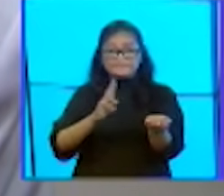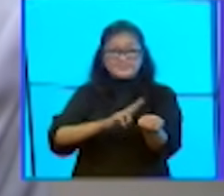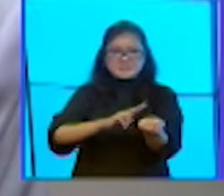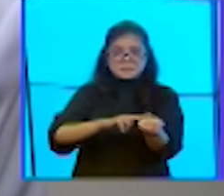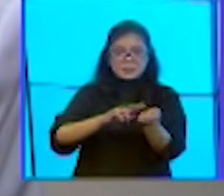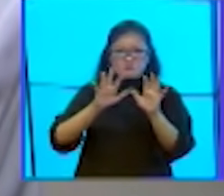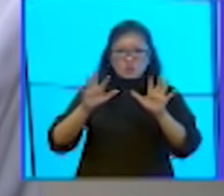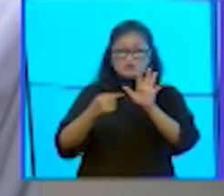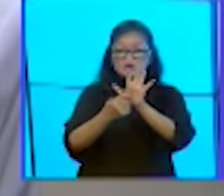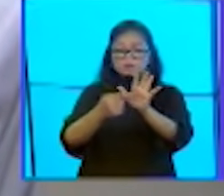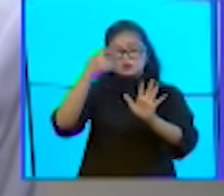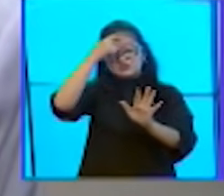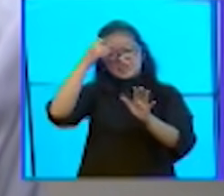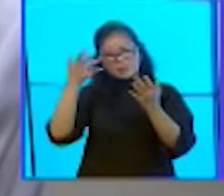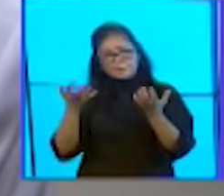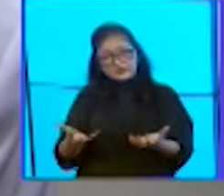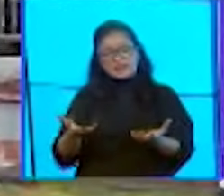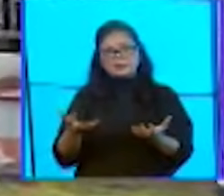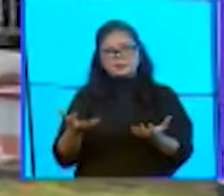klinisnya berat dan kemudian cepat memburuk.